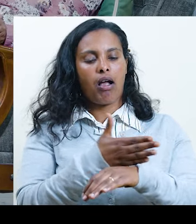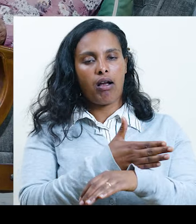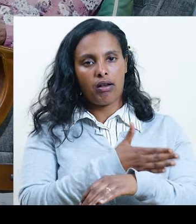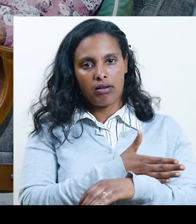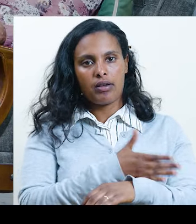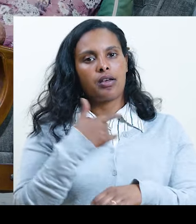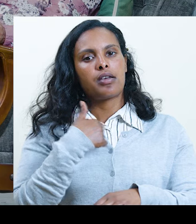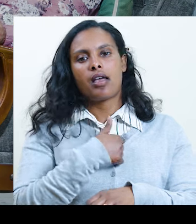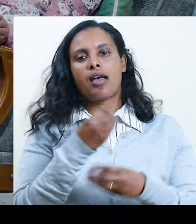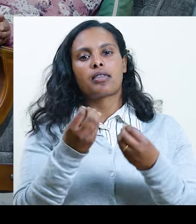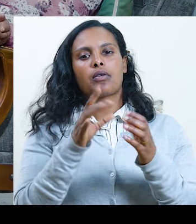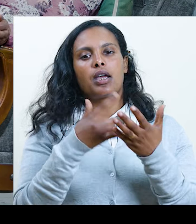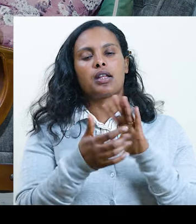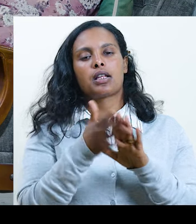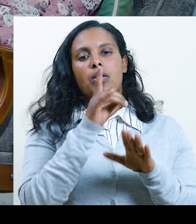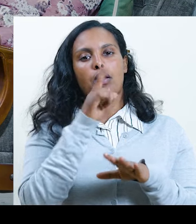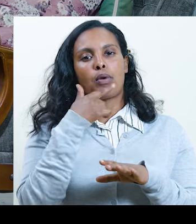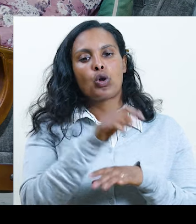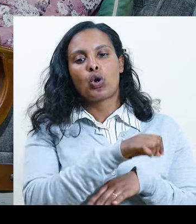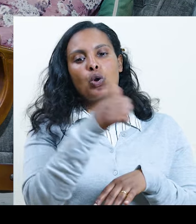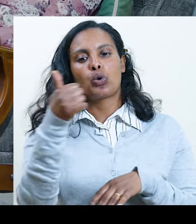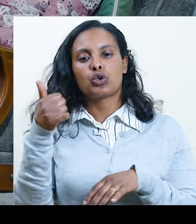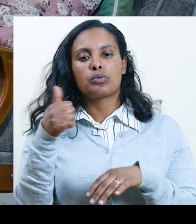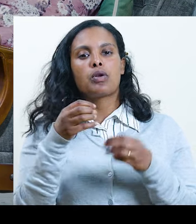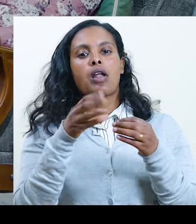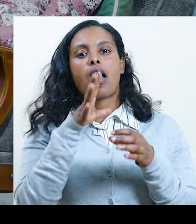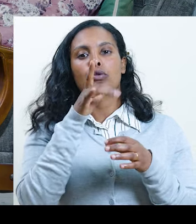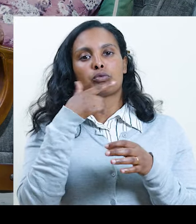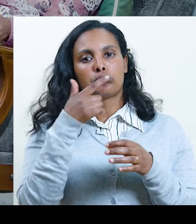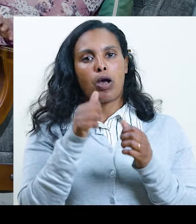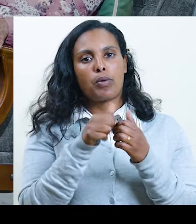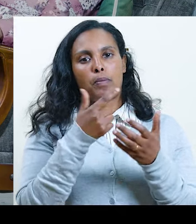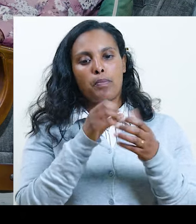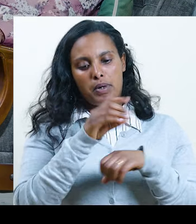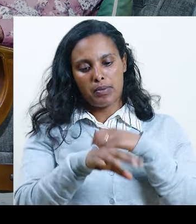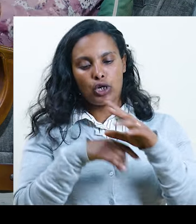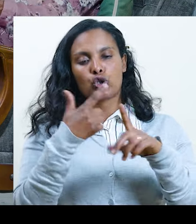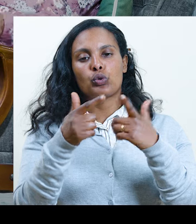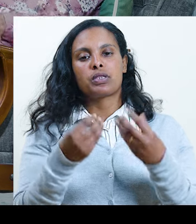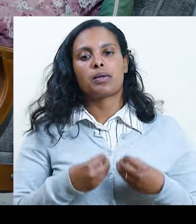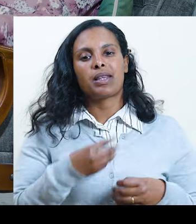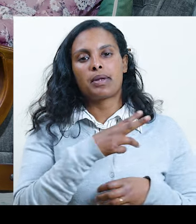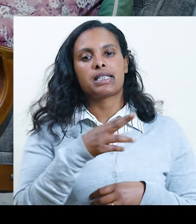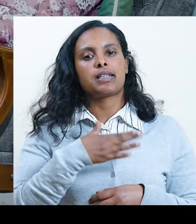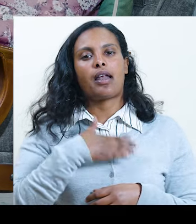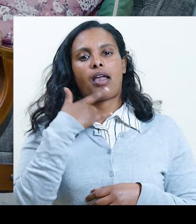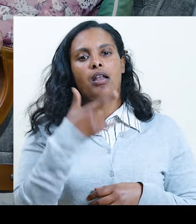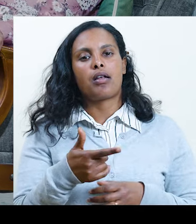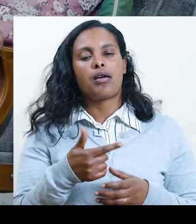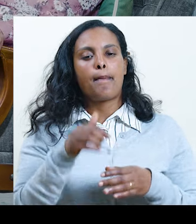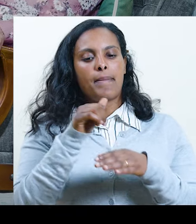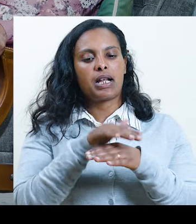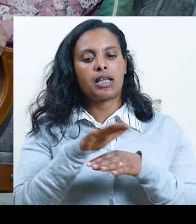ነገር ቢስተካከል እኛ ያጣነው ይሄንን ነው ሌሎችም እንዳያጡ ብለን እድሉ ቢሰጠን ደስ